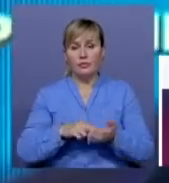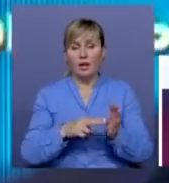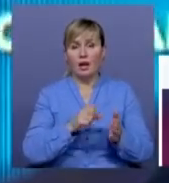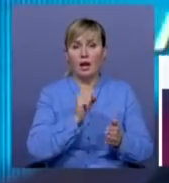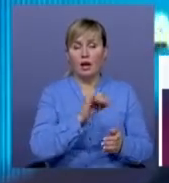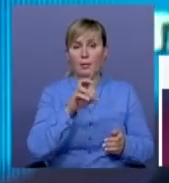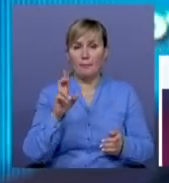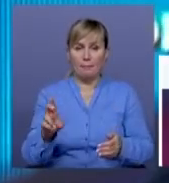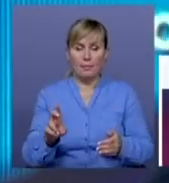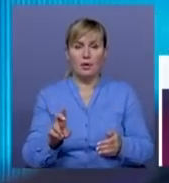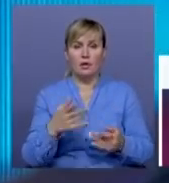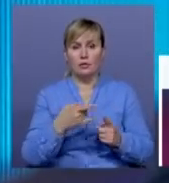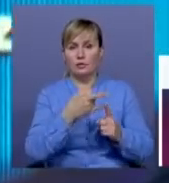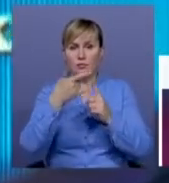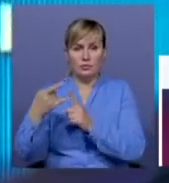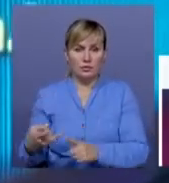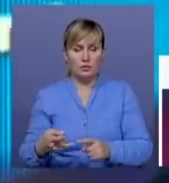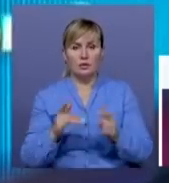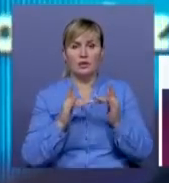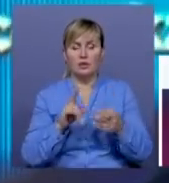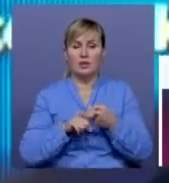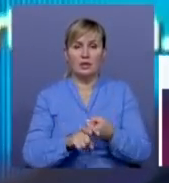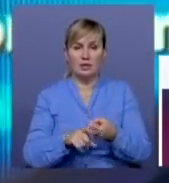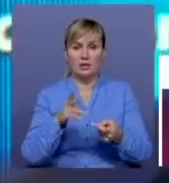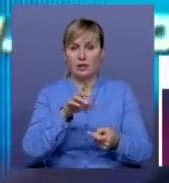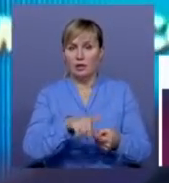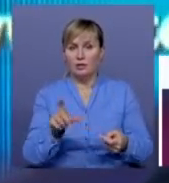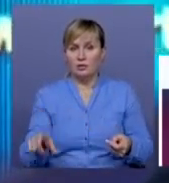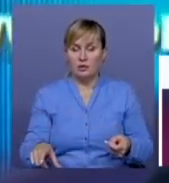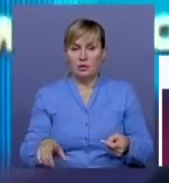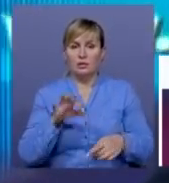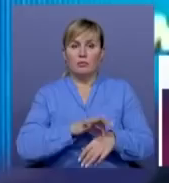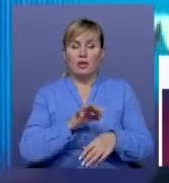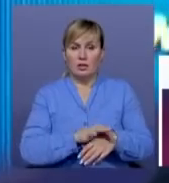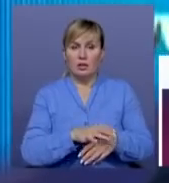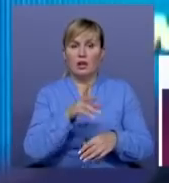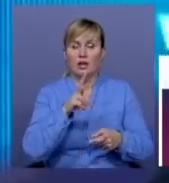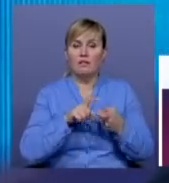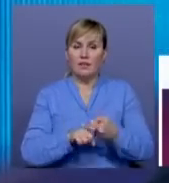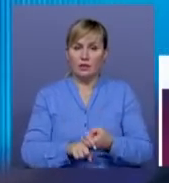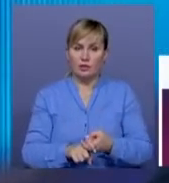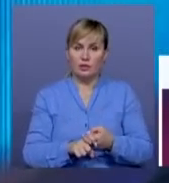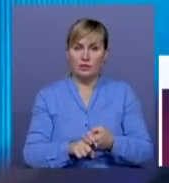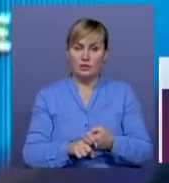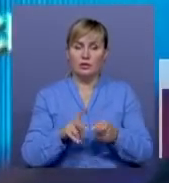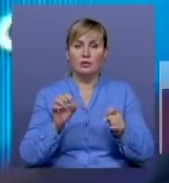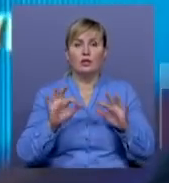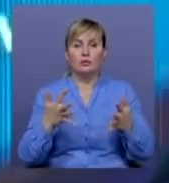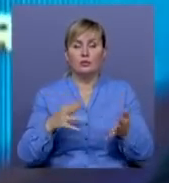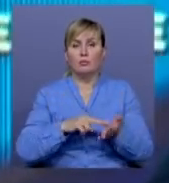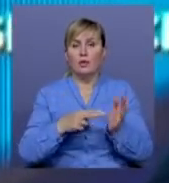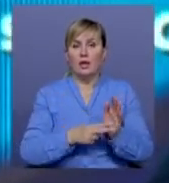Б развернуты провизорные койки, карантинные стационары для контактных лиц с больными коронавирусной инфекцией. На случай плана